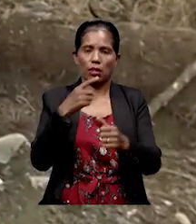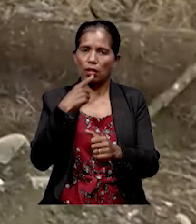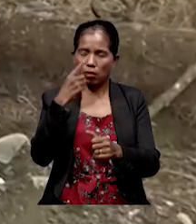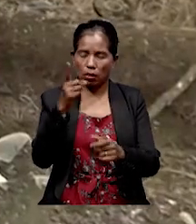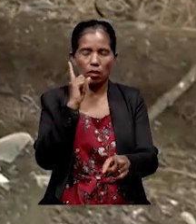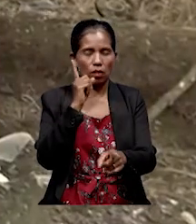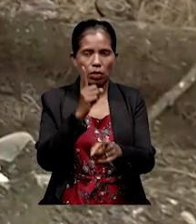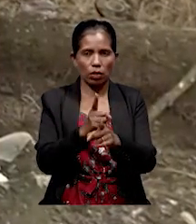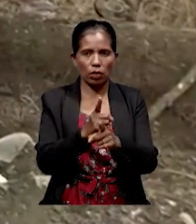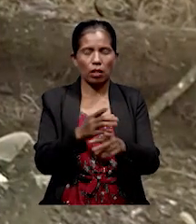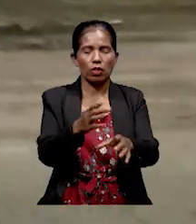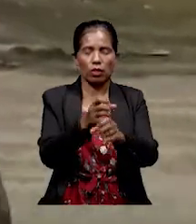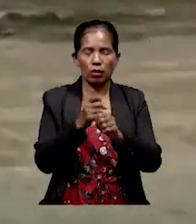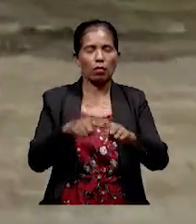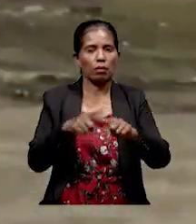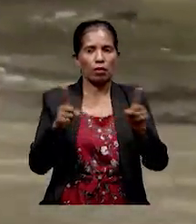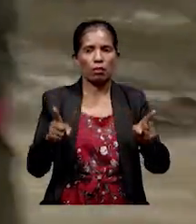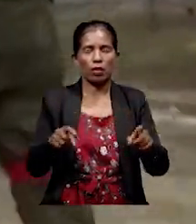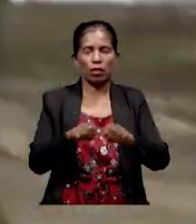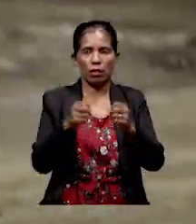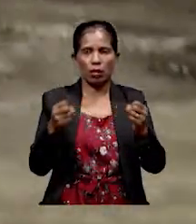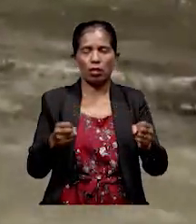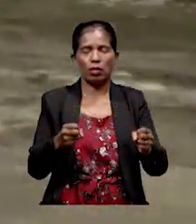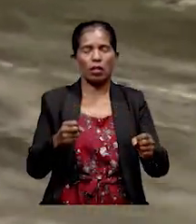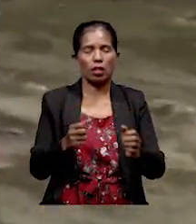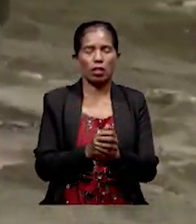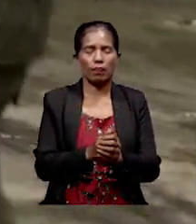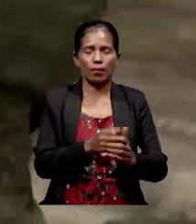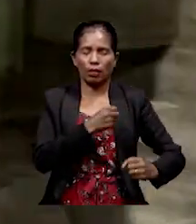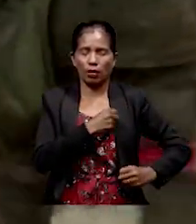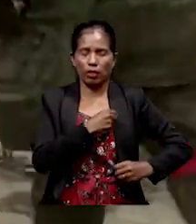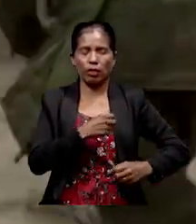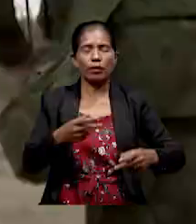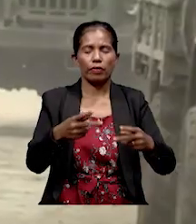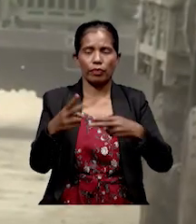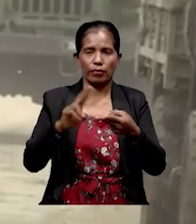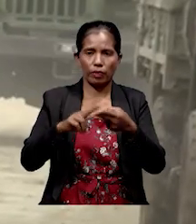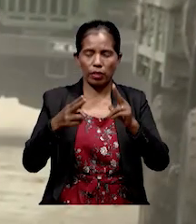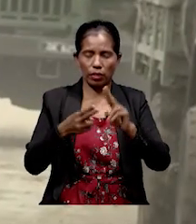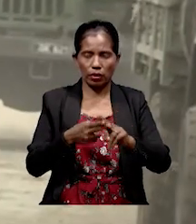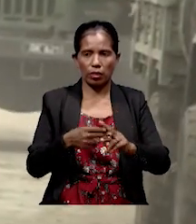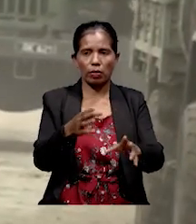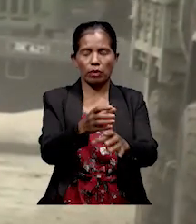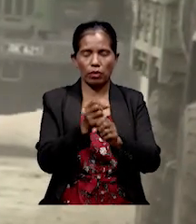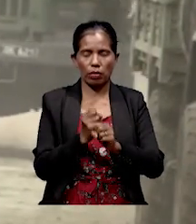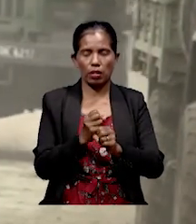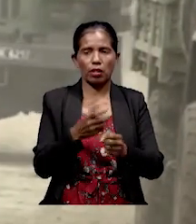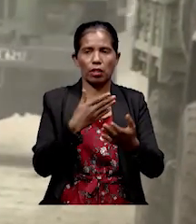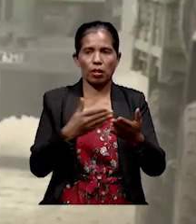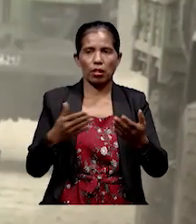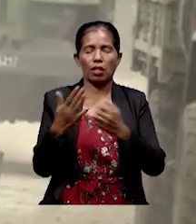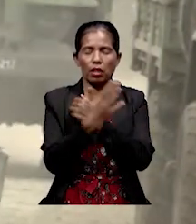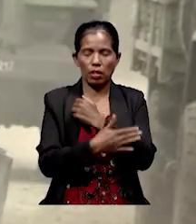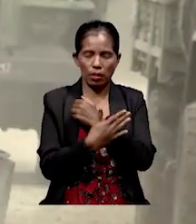los atu okupa teritori, mai be atu estraga nia kapasidade militar vijinyu sulnian, no kaptura buat nebe konsidera